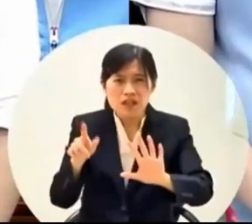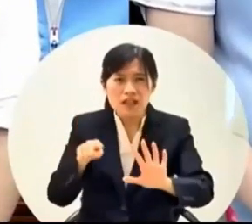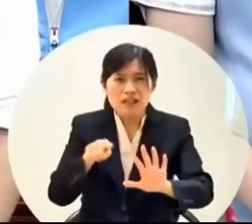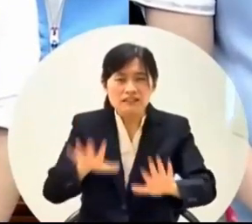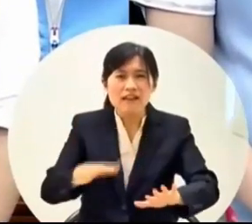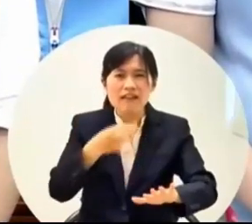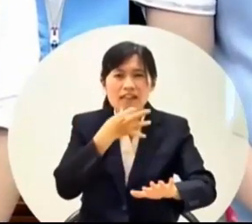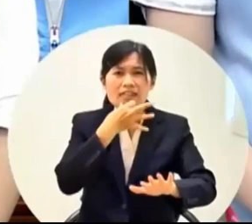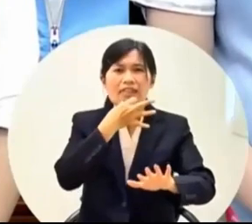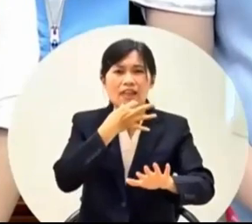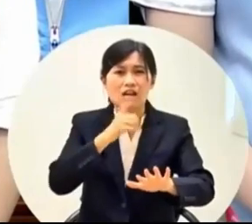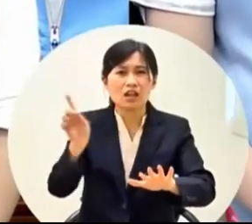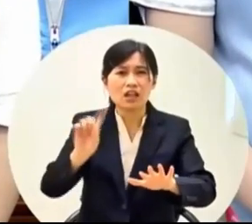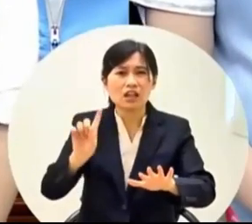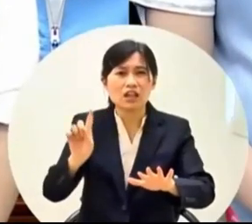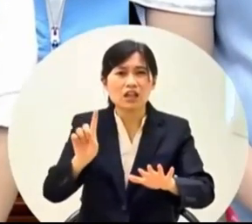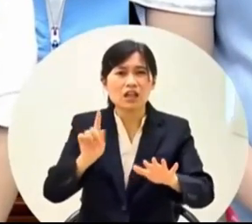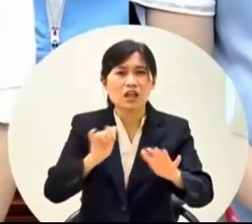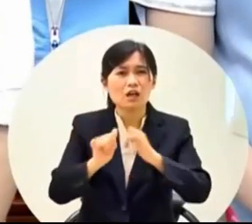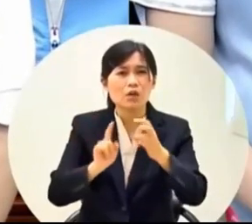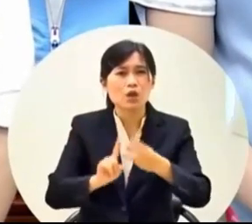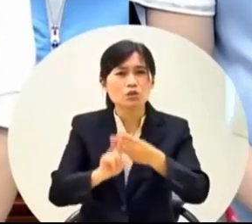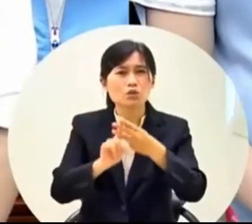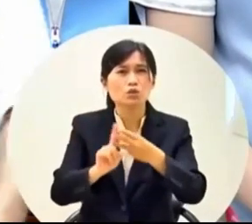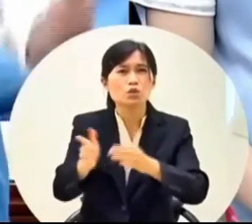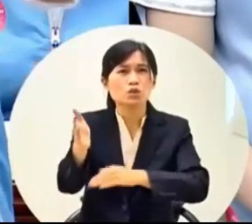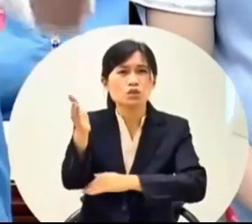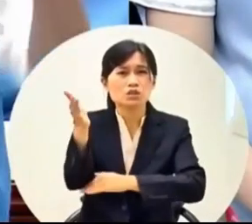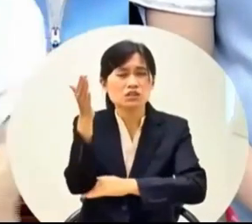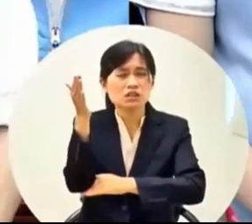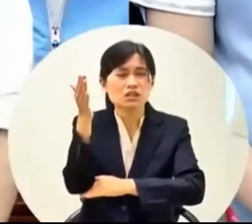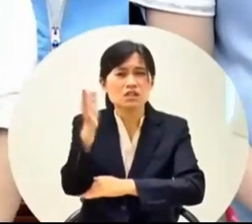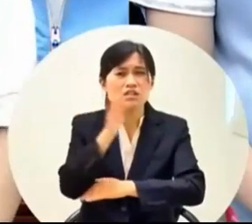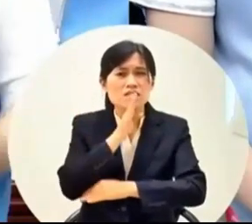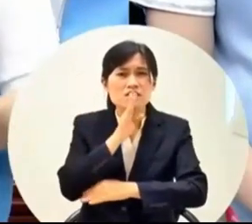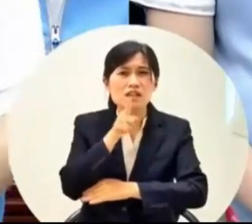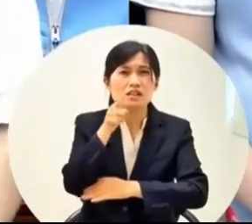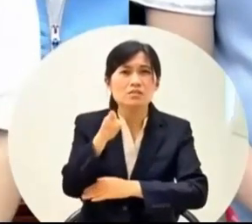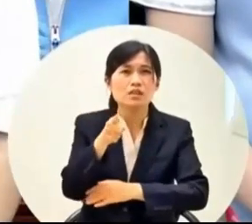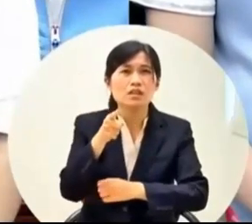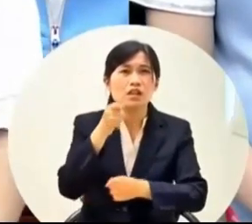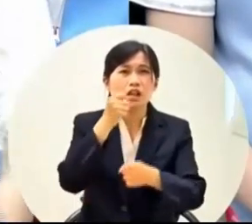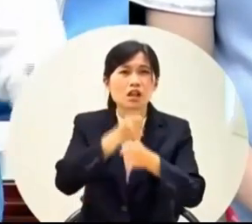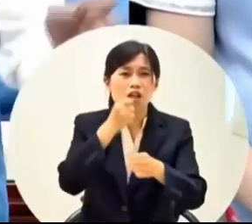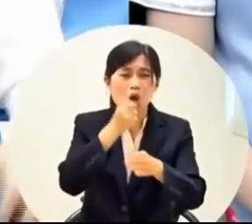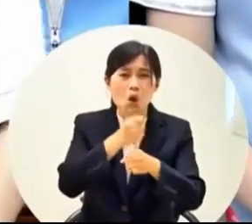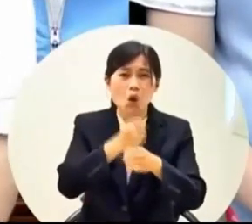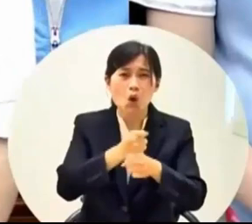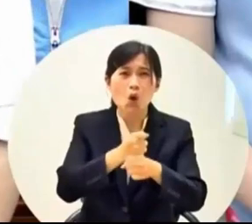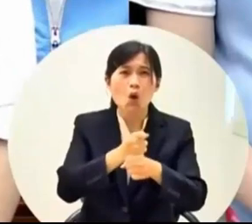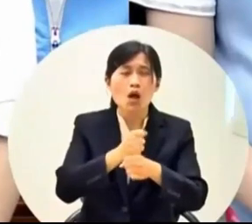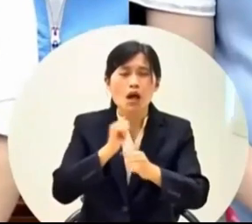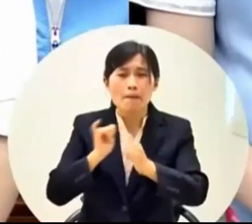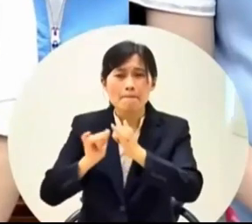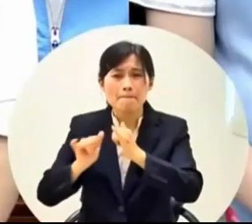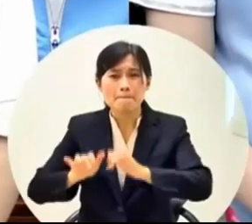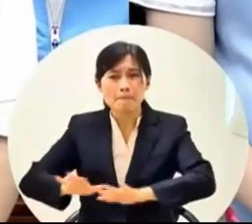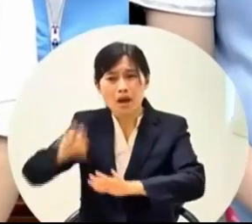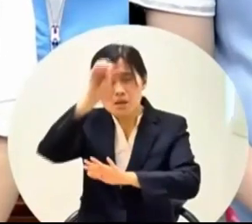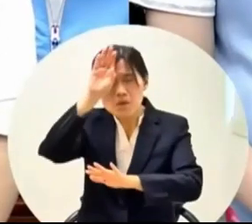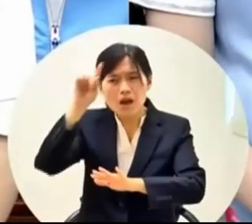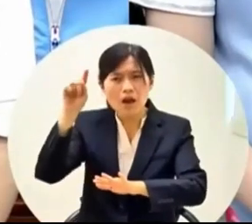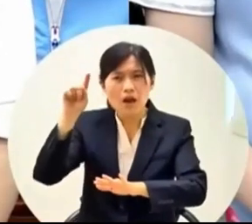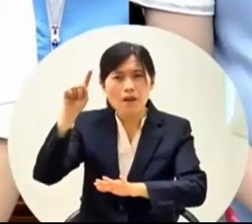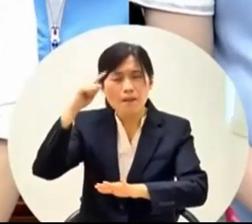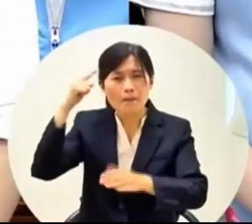心的就是民主政治是执政党跟反对党。各位是执政党的议员，我们是执政团队，民进党是反对，但是因为国